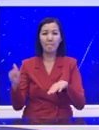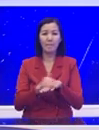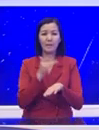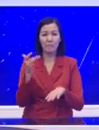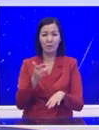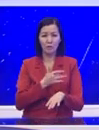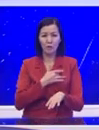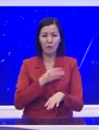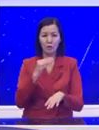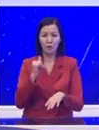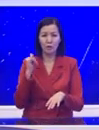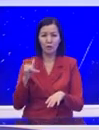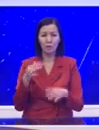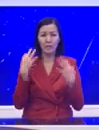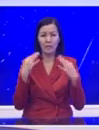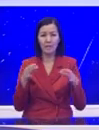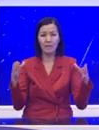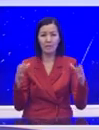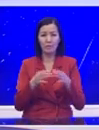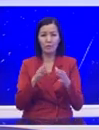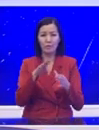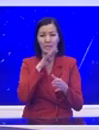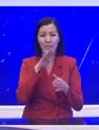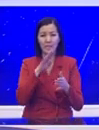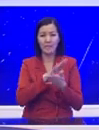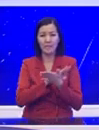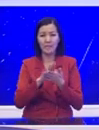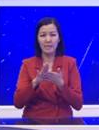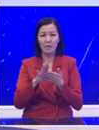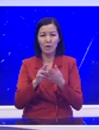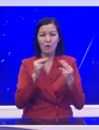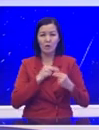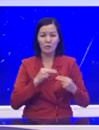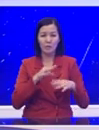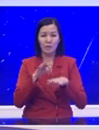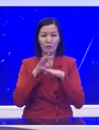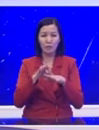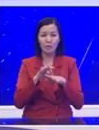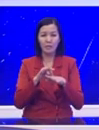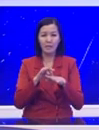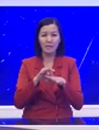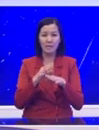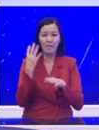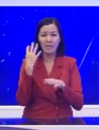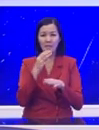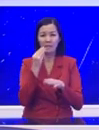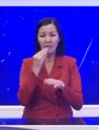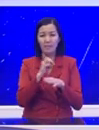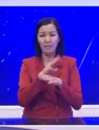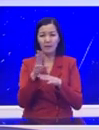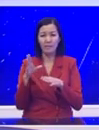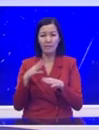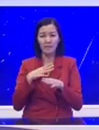Мейірімділік жүректен жетісулық еріктілердің бір тобы Текелідегі санитарлық дезинфекциялық жұмыстарын жүргізіп жатқан мамандарды ыстық